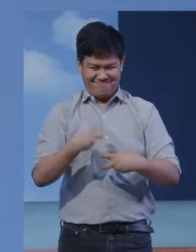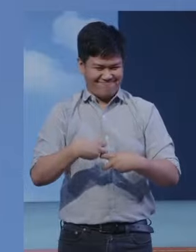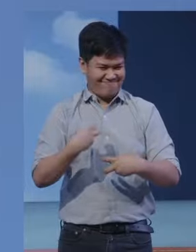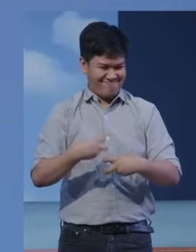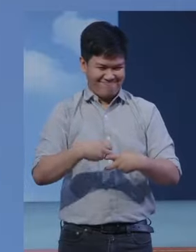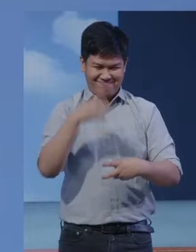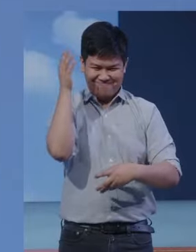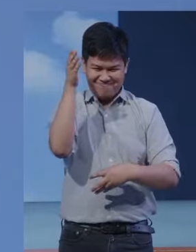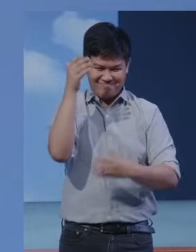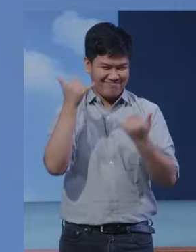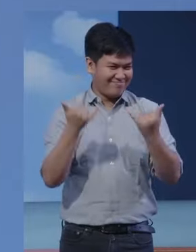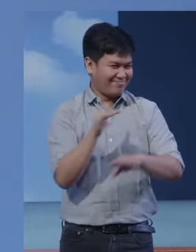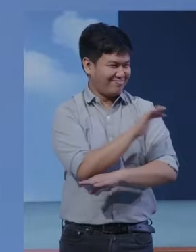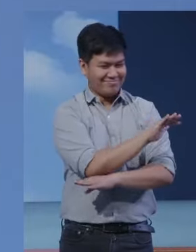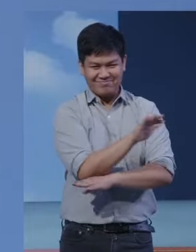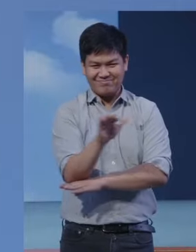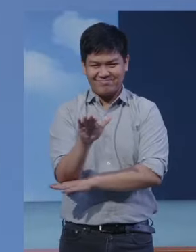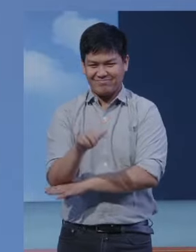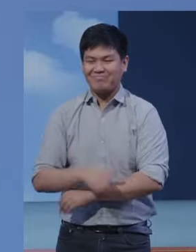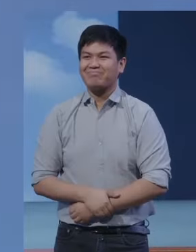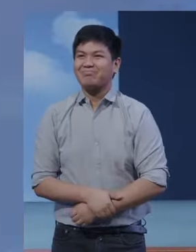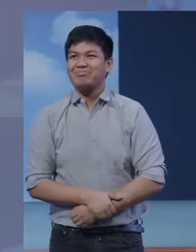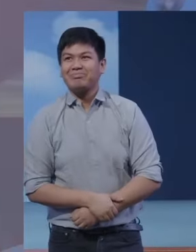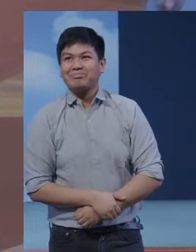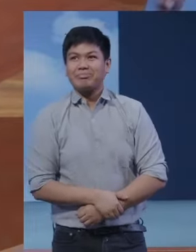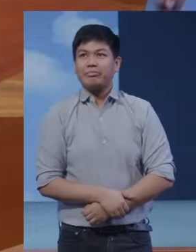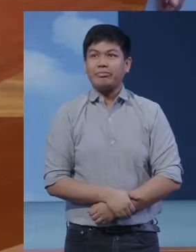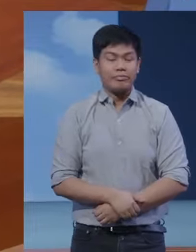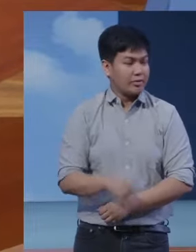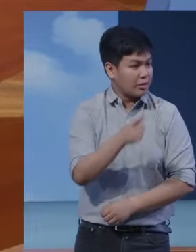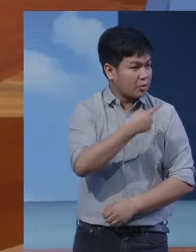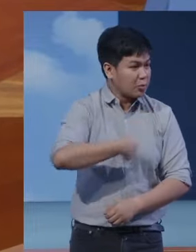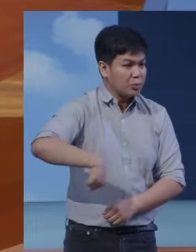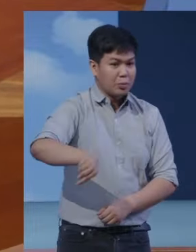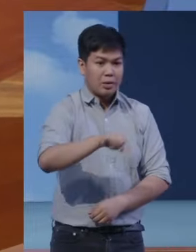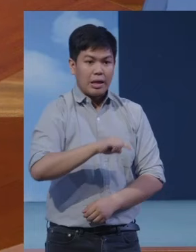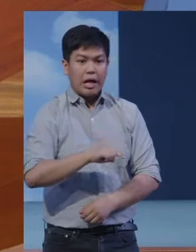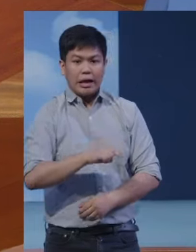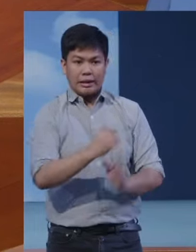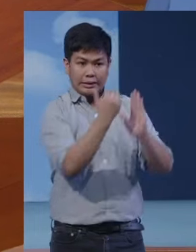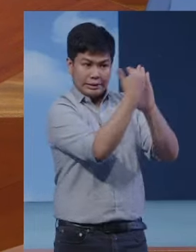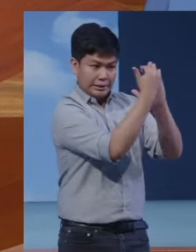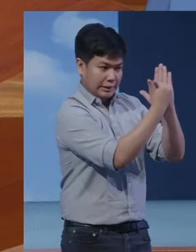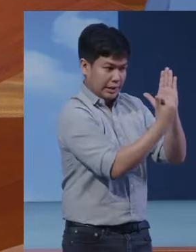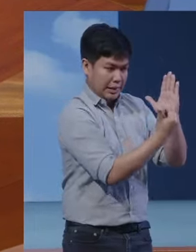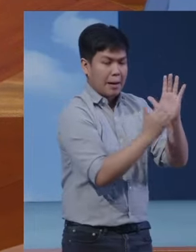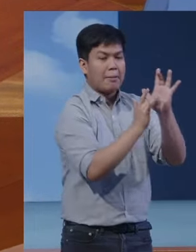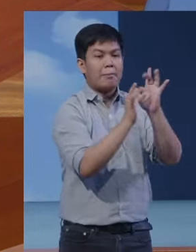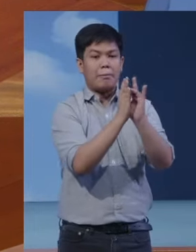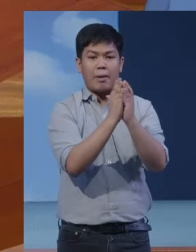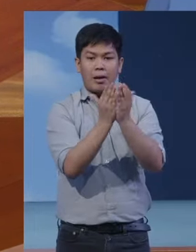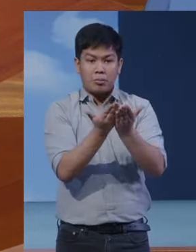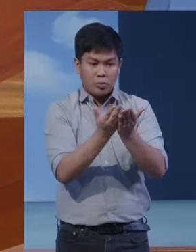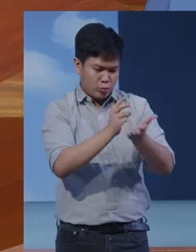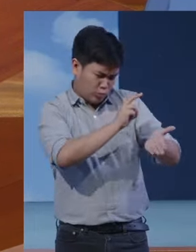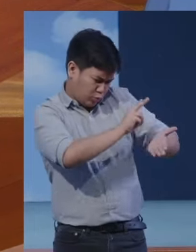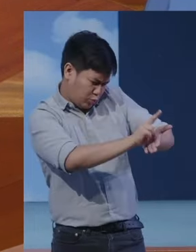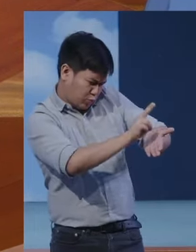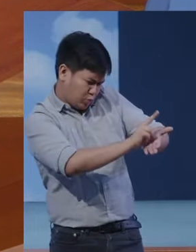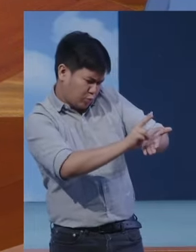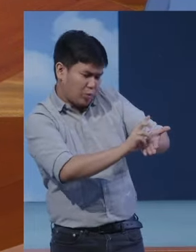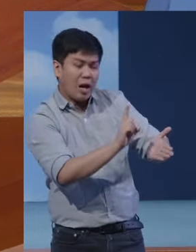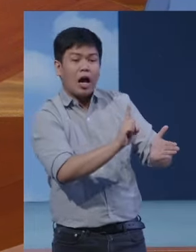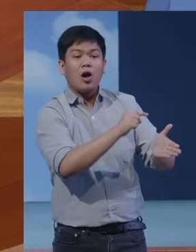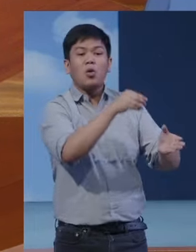Yan po ang ating paksa sa hapong ito at meron po tayong ilang mga scripture passages na titignan sa